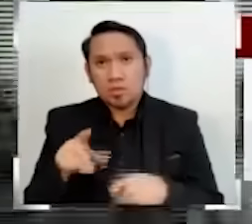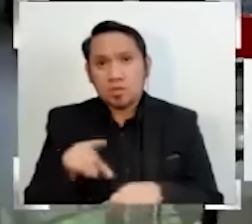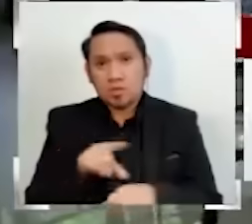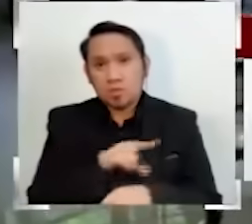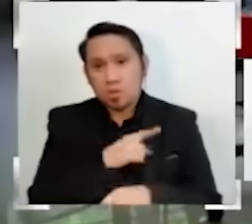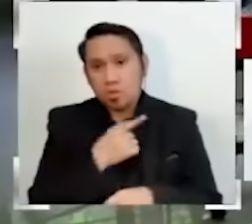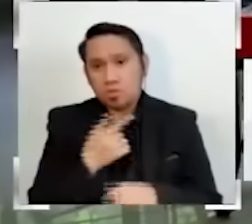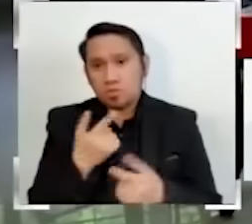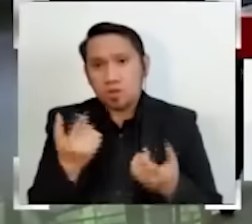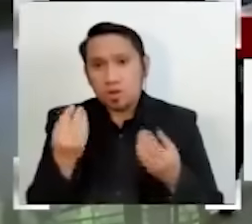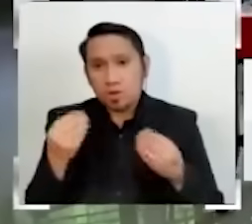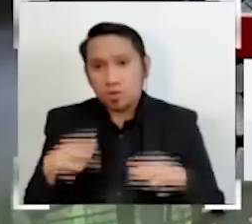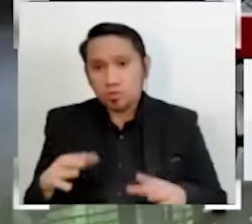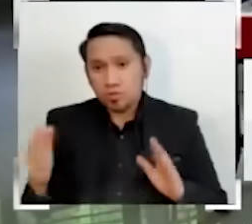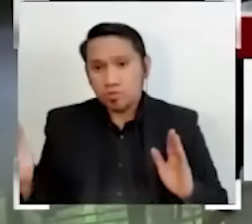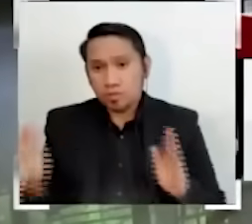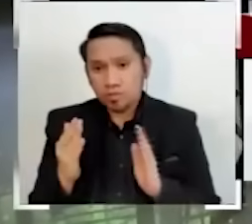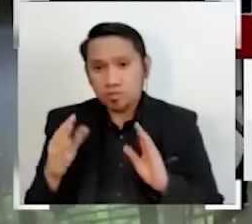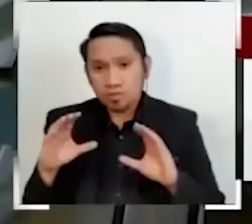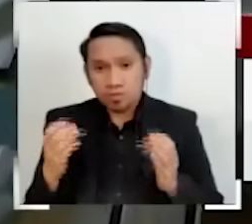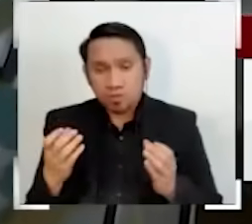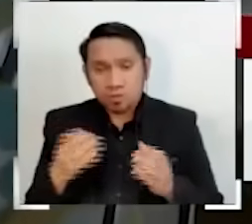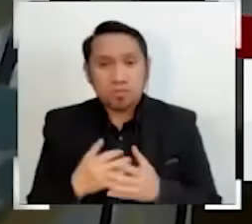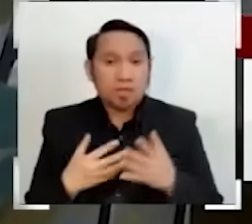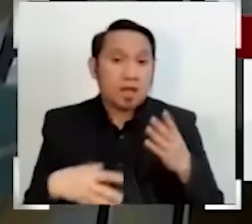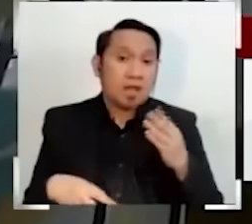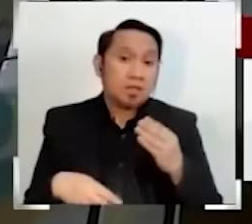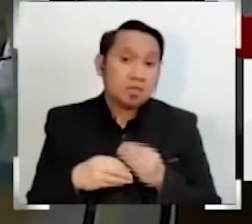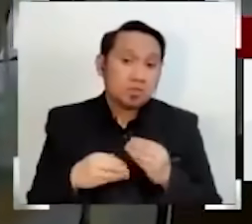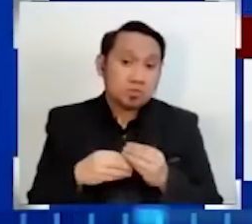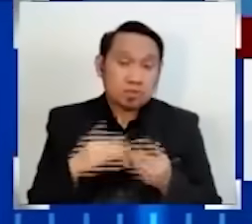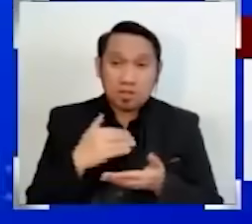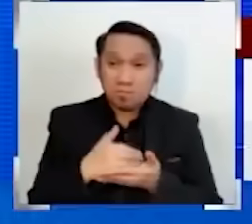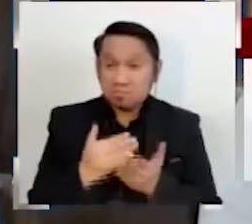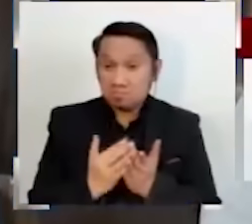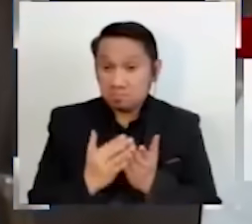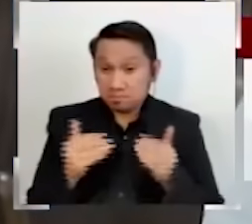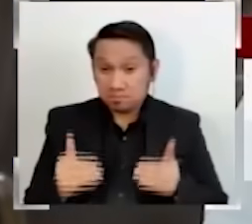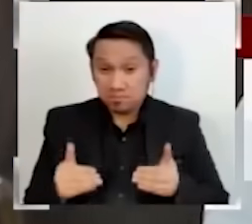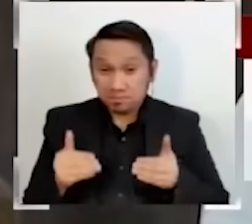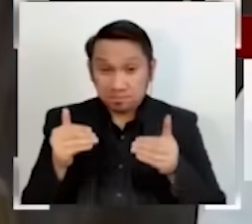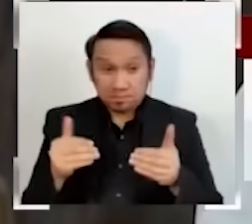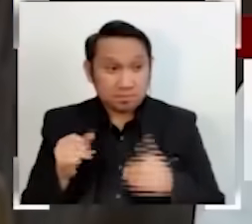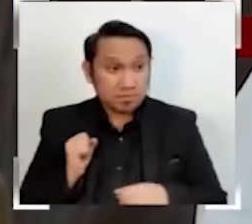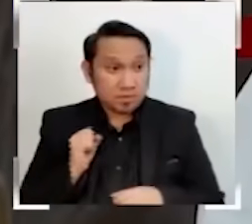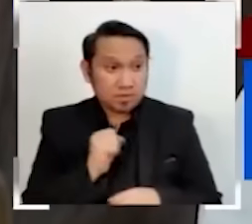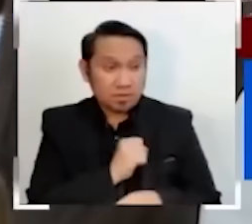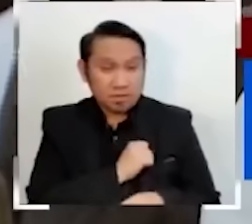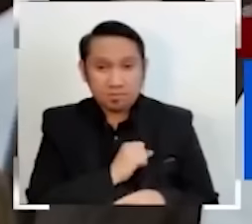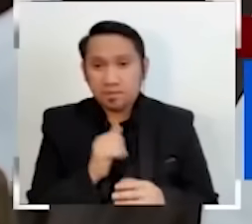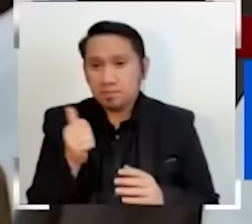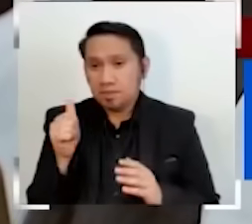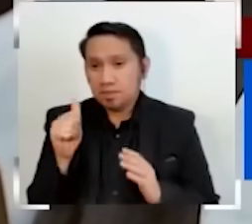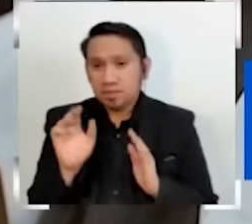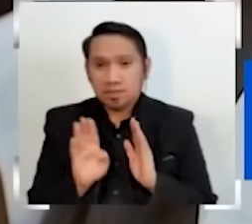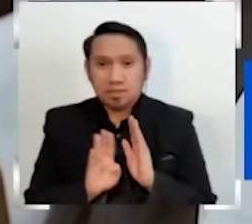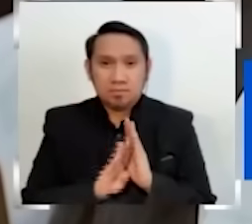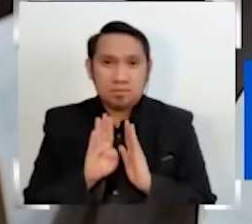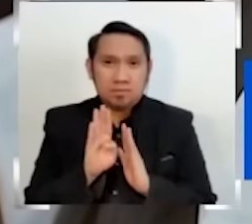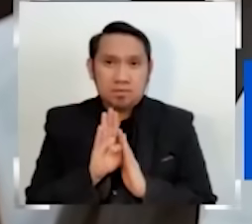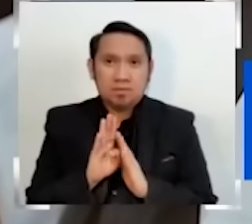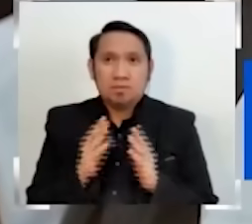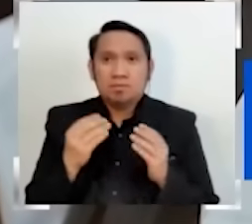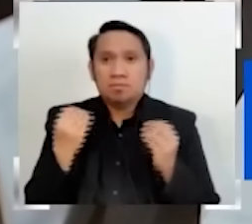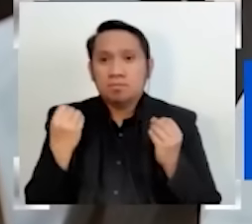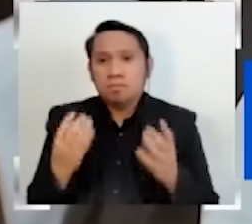classes. Dagdag pondo sa learning recovery ang isusulong sa Senado. About 10 billion. Mas marami tayong